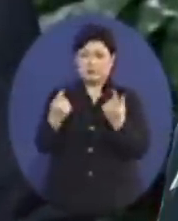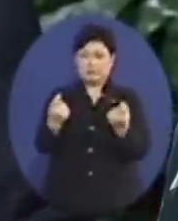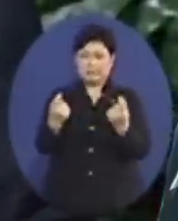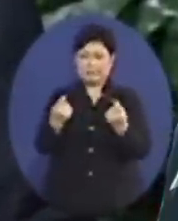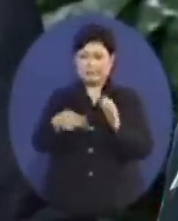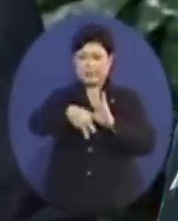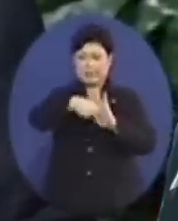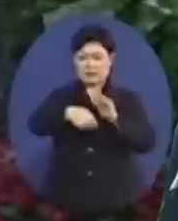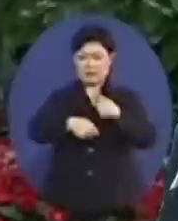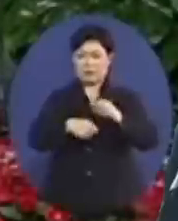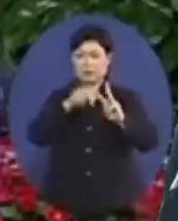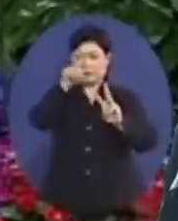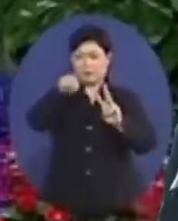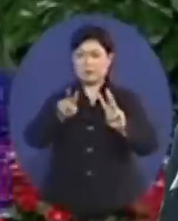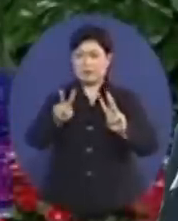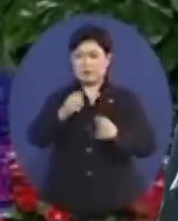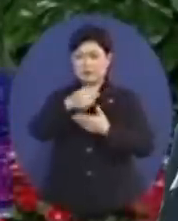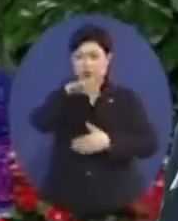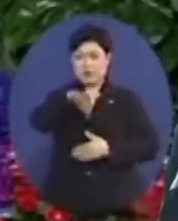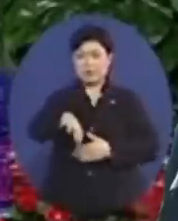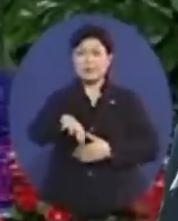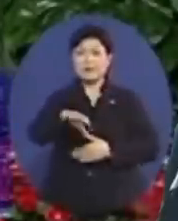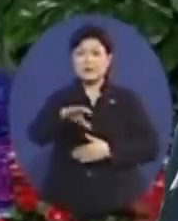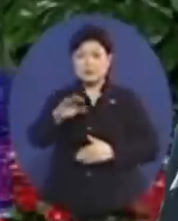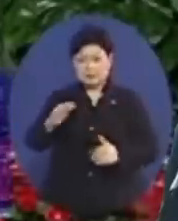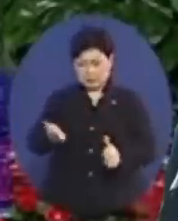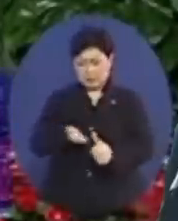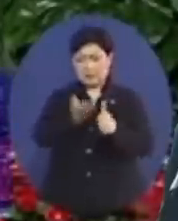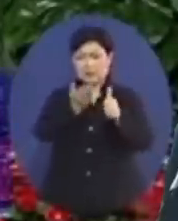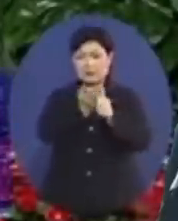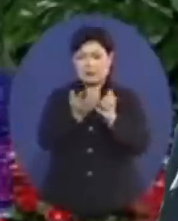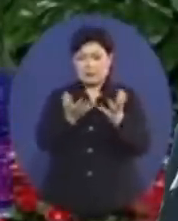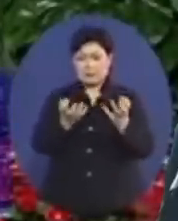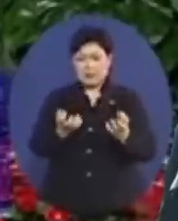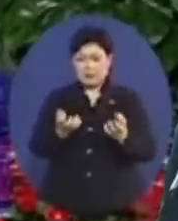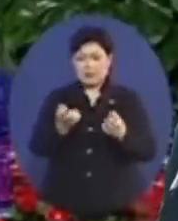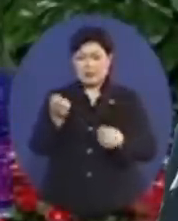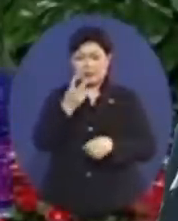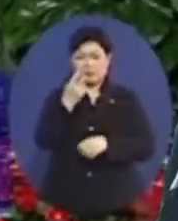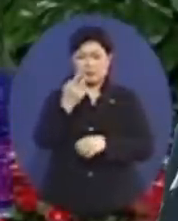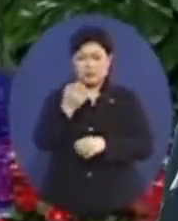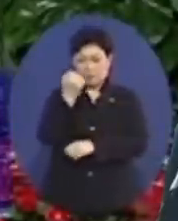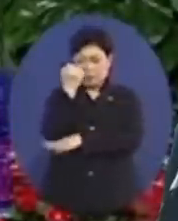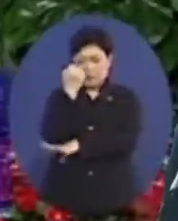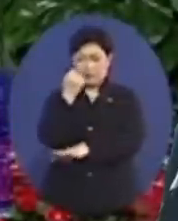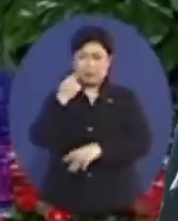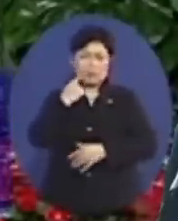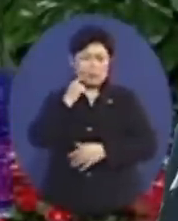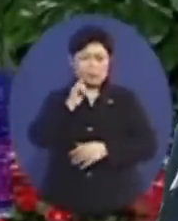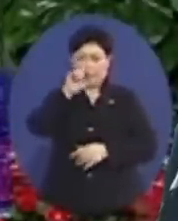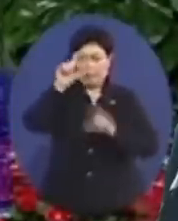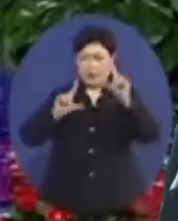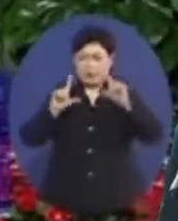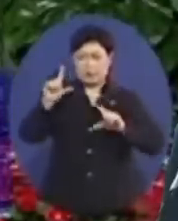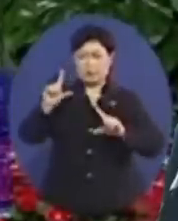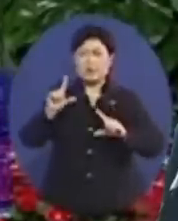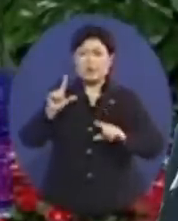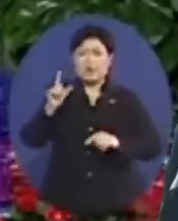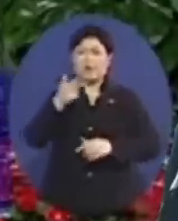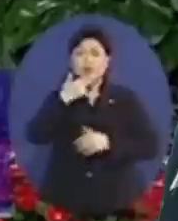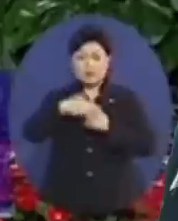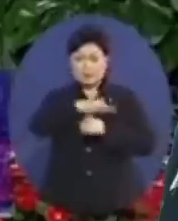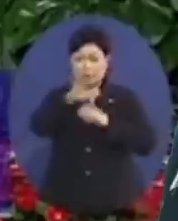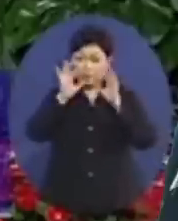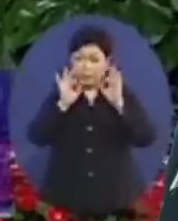이사야 53장 2절에 그는 주 앞에서 자라나기를 예언한 순 같고 마른 땅에서 나온 뿌리 같아서 고운 모양도 없고 풍채도 없은 적 우리가